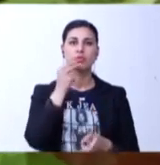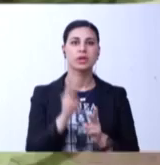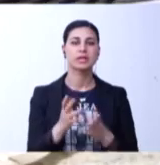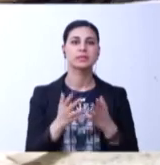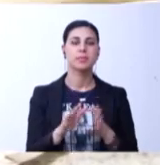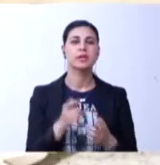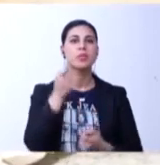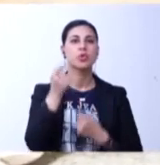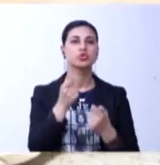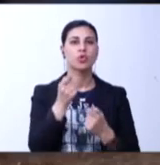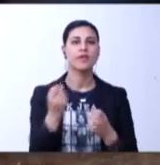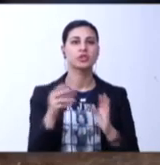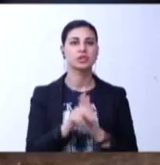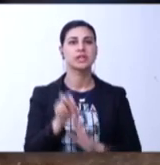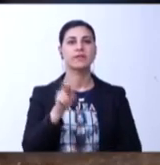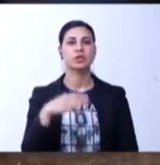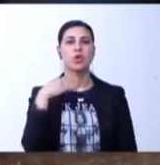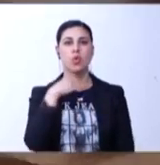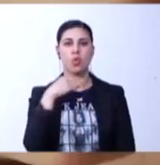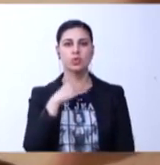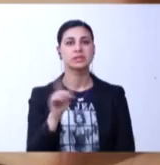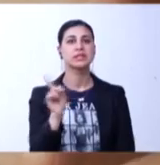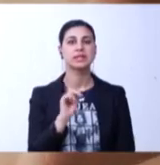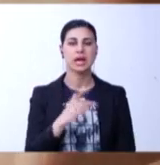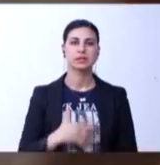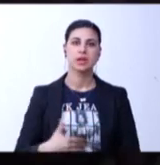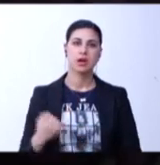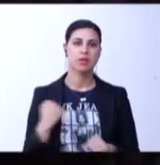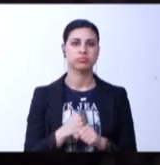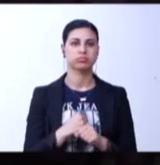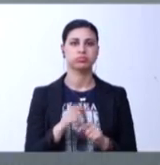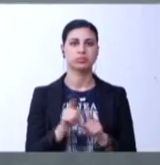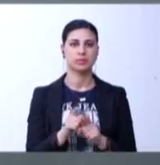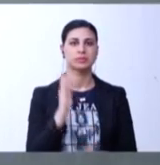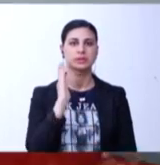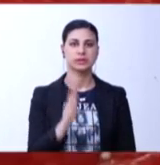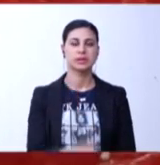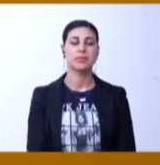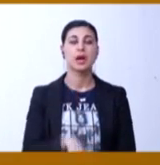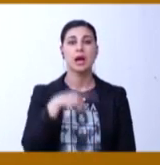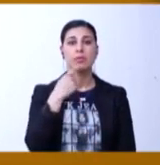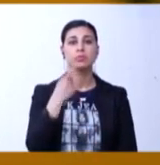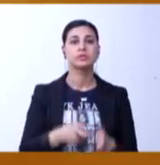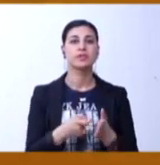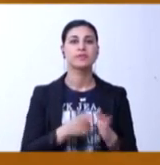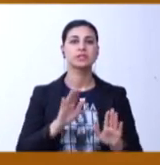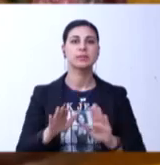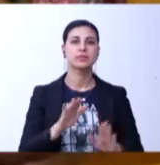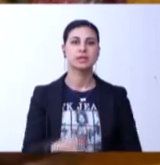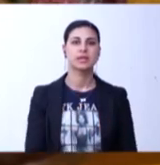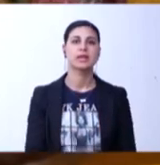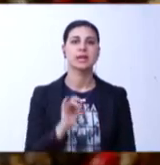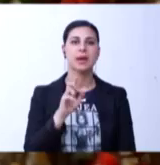მეტ ბოჭკოვანს შეიცავს, ვიდრე ხორციანი კერძები, რაც დანაყრების შეგრძნებას აჩენს, აღნიშნავს კვლევის ხელმძღვანელი